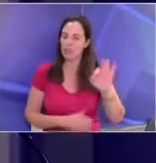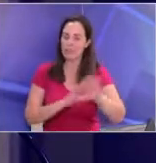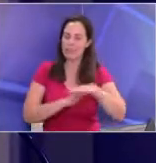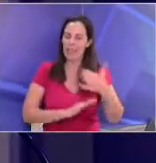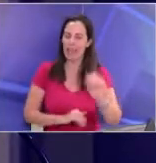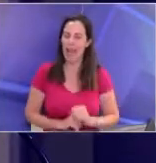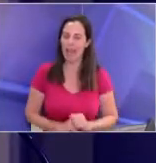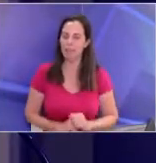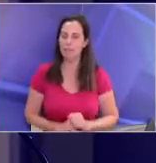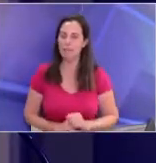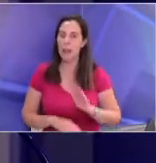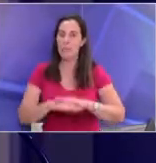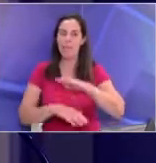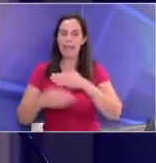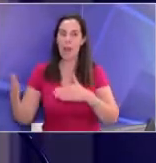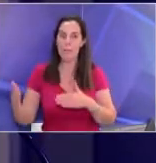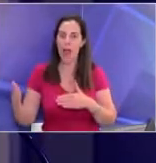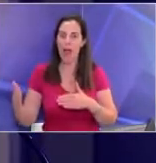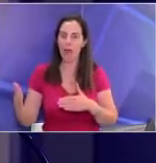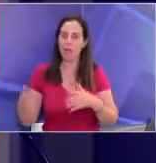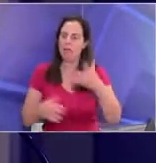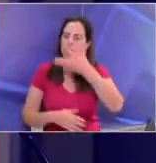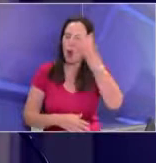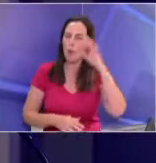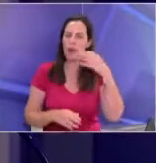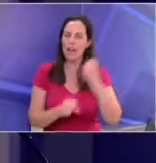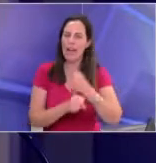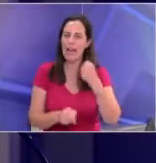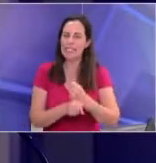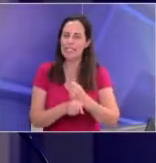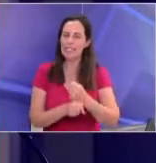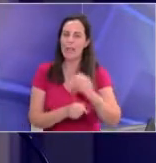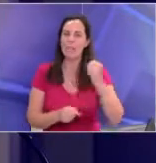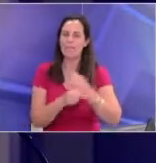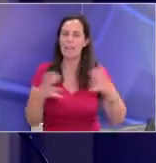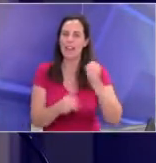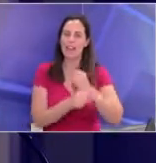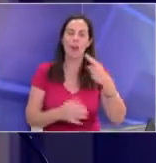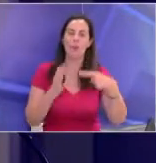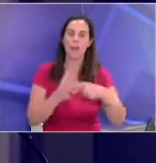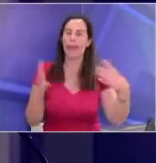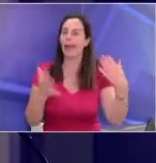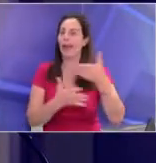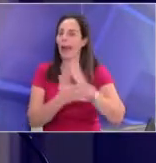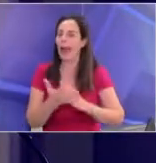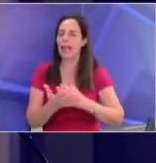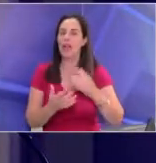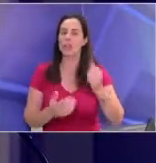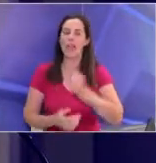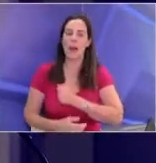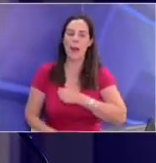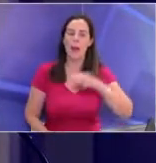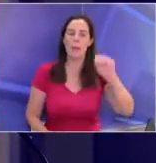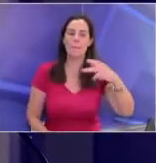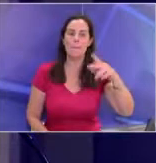אחד במפה. בימין נטו לשכוח את מה שנעשה בחסות מפאי ההיסטורית. למשל, חלקה של מפד"ל